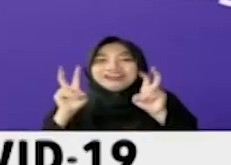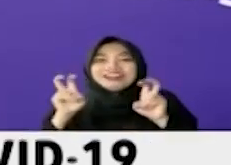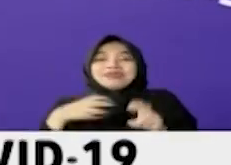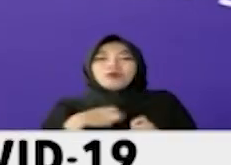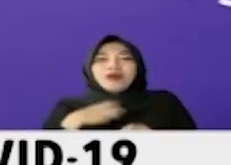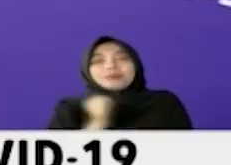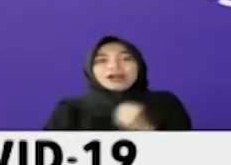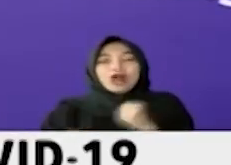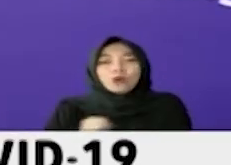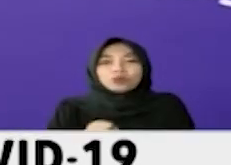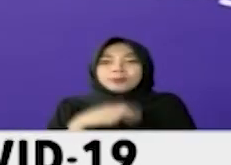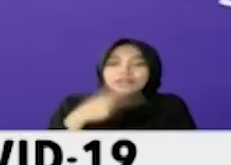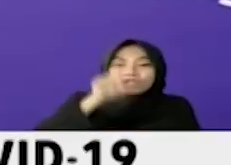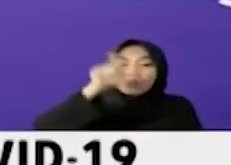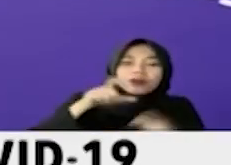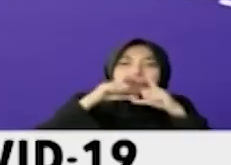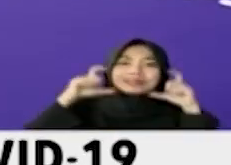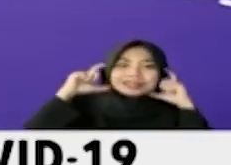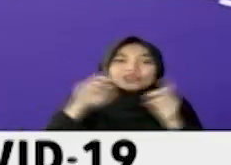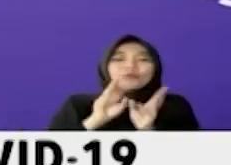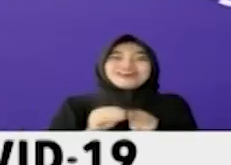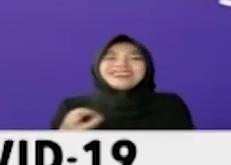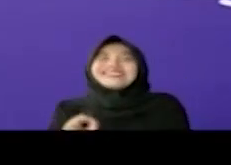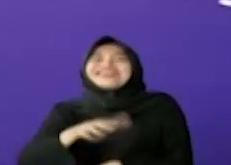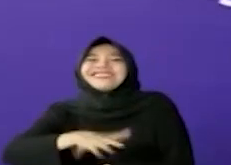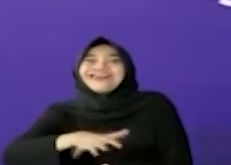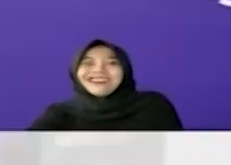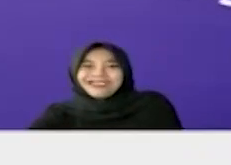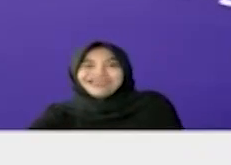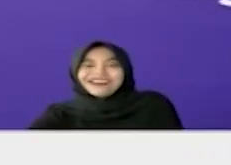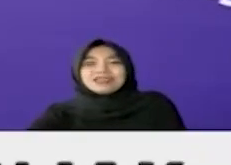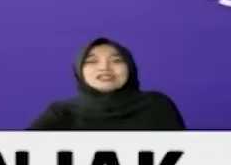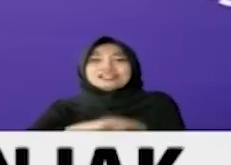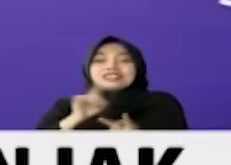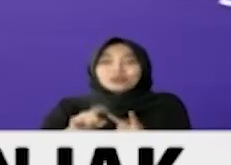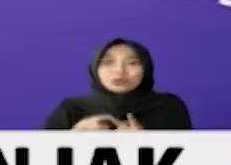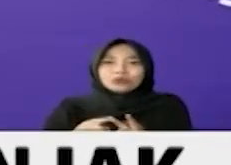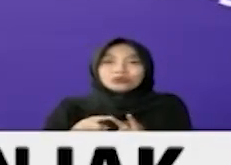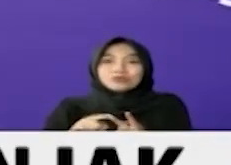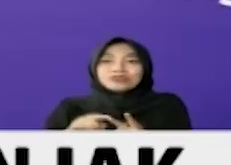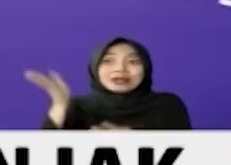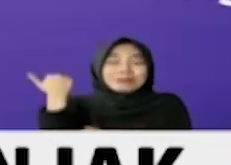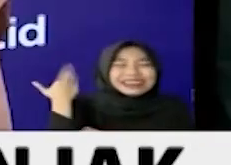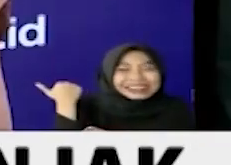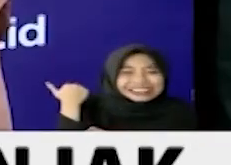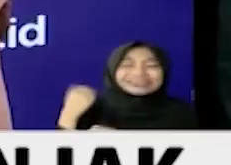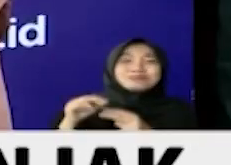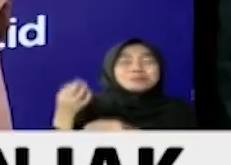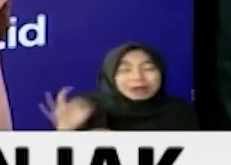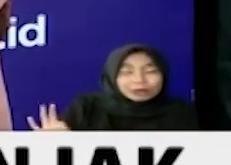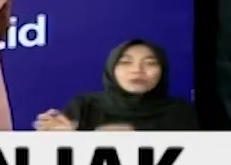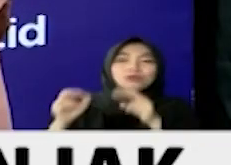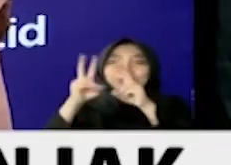puluh persen yang menggunakan masker ternyata masih rendah. Dan ternyata yang lebih parah lagi, setelah kita analisis kemarin, baru saja kemarin